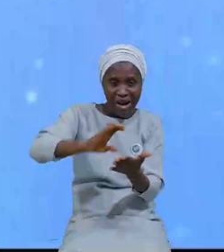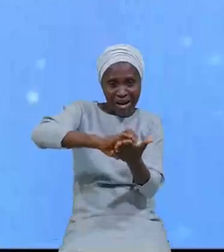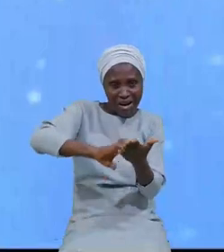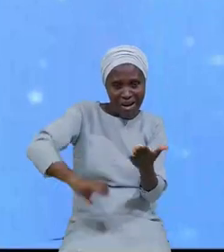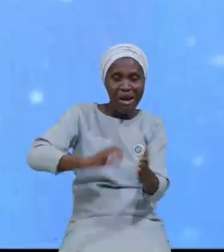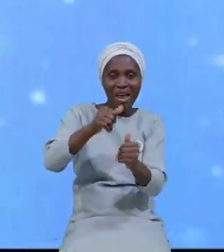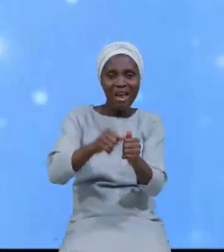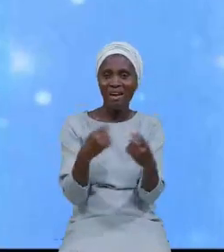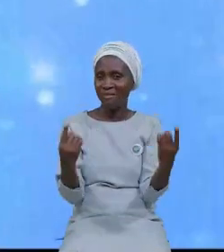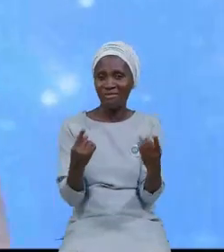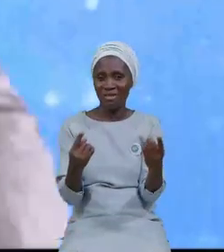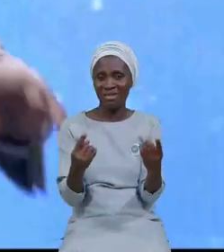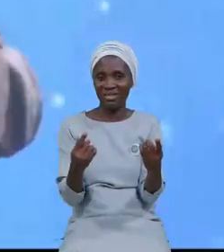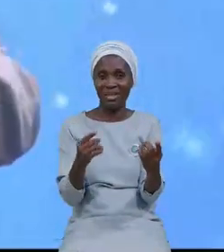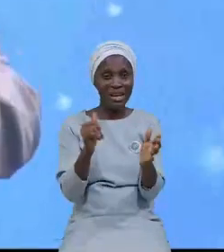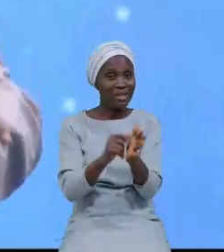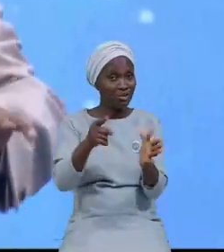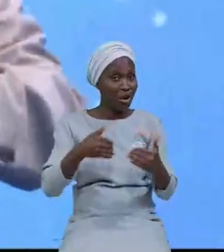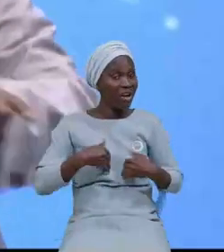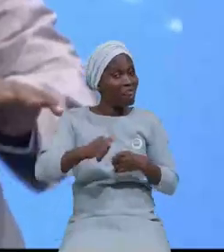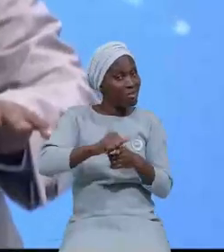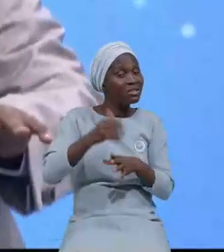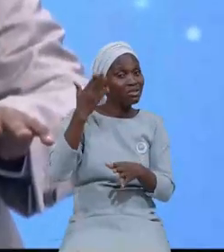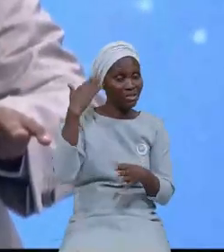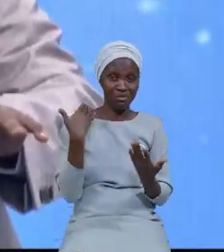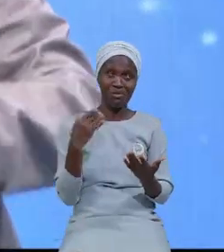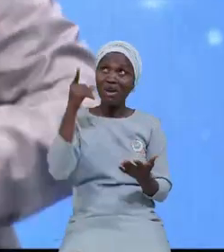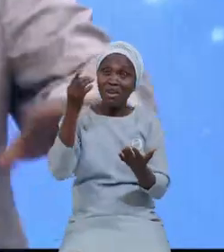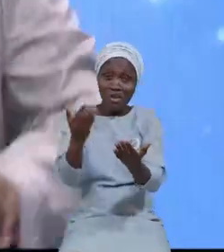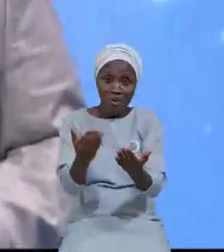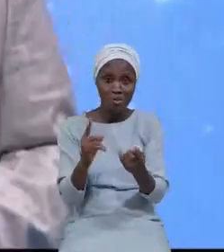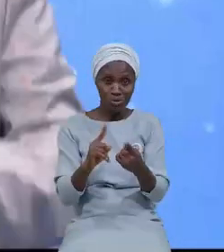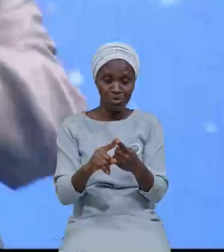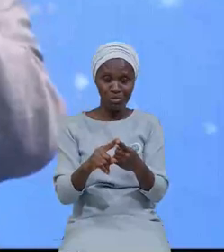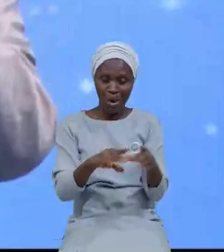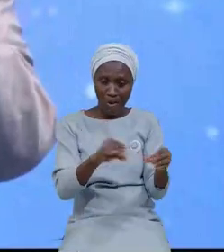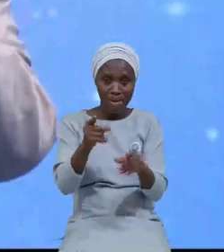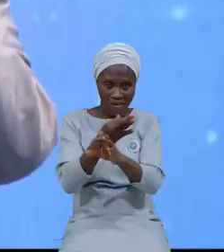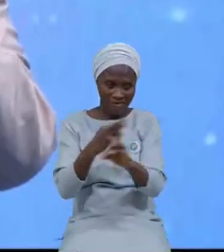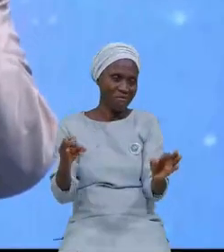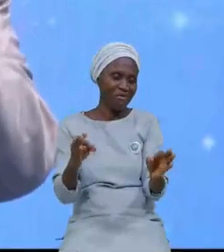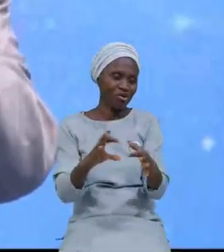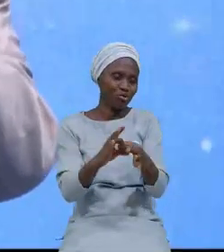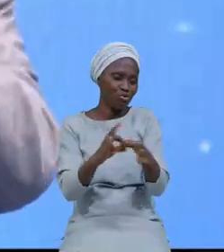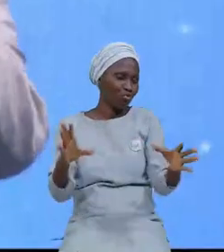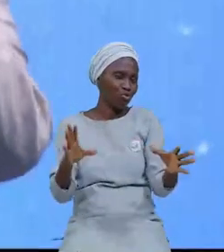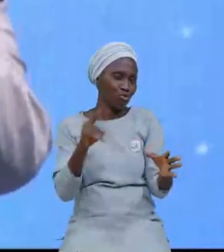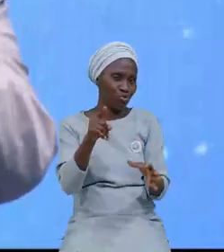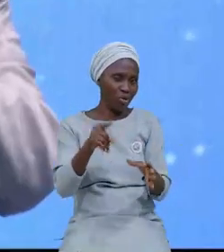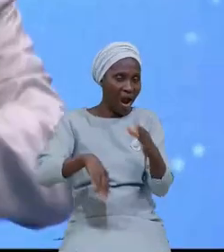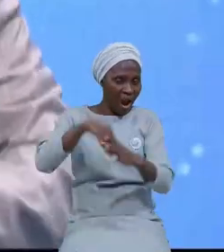effacer ôter tous les péchés que tu as jamais commis il veut t'affranchir et il veut te